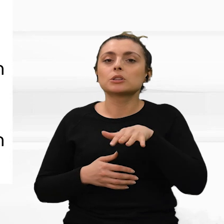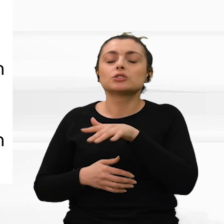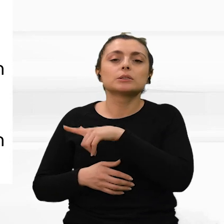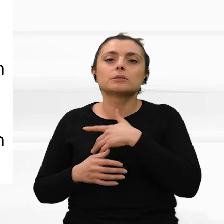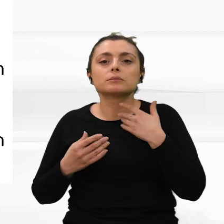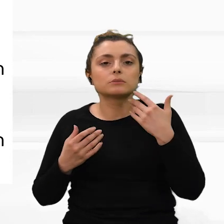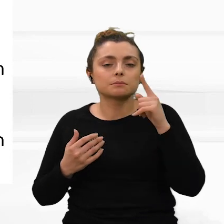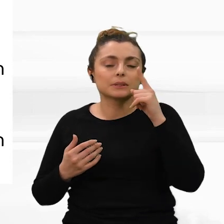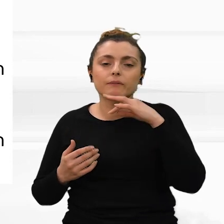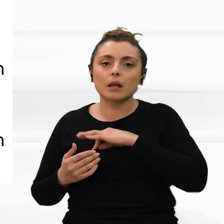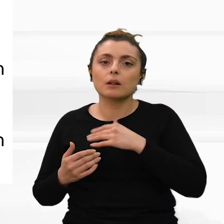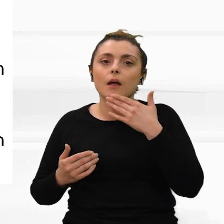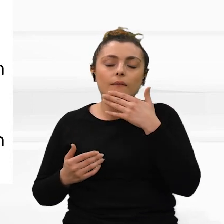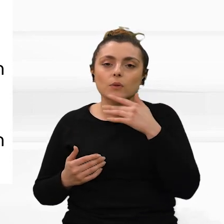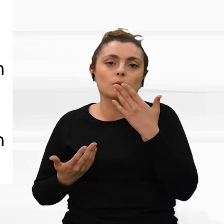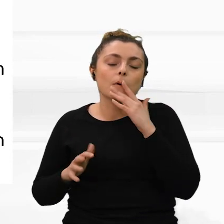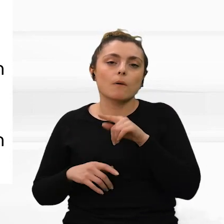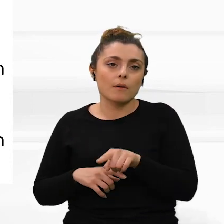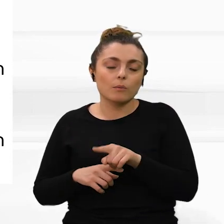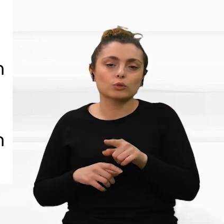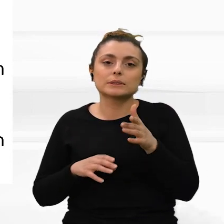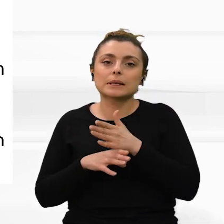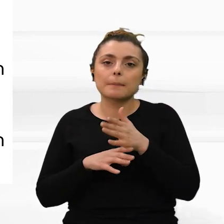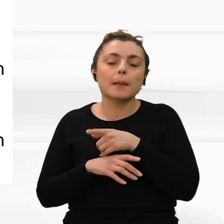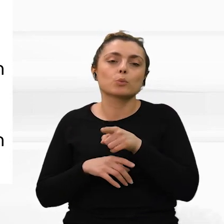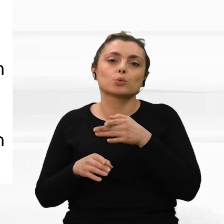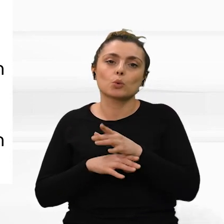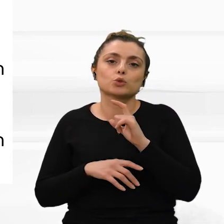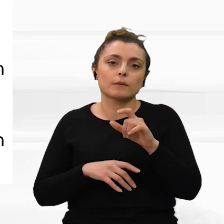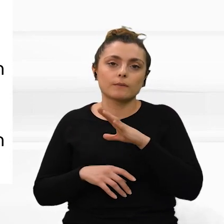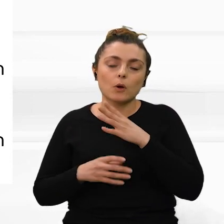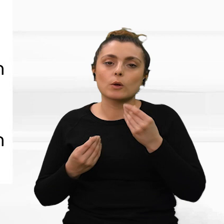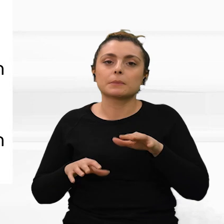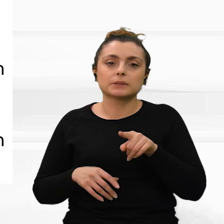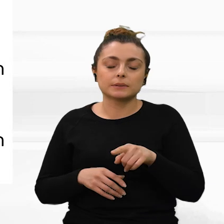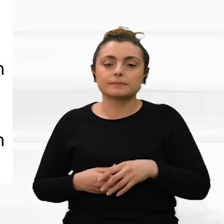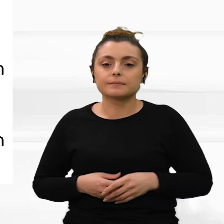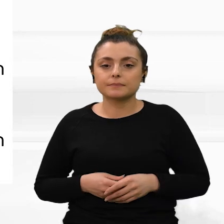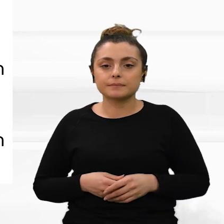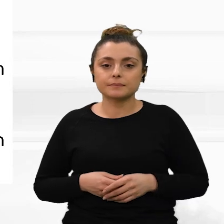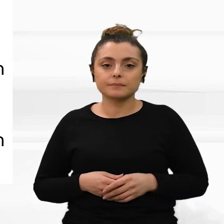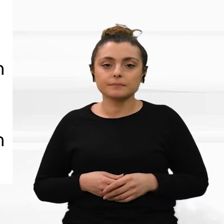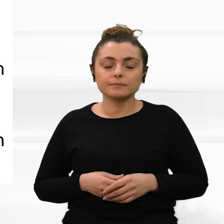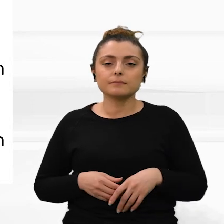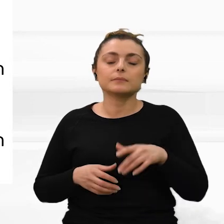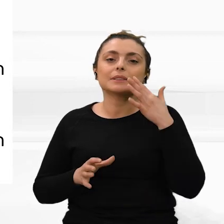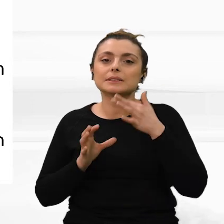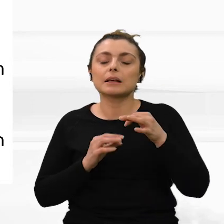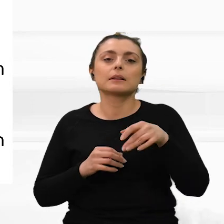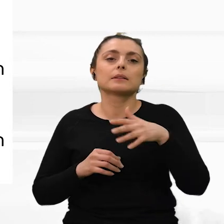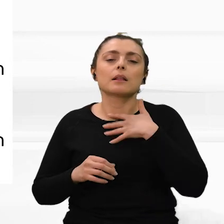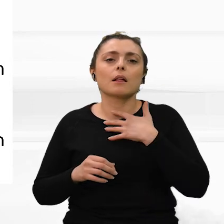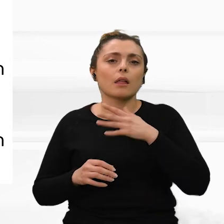başkalarına sağlanan bir yarar vurgusu da yoktur bu sebeple Bu da doğru cevap olamaz C